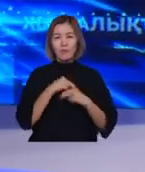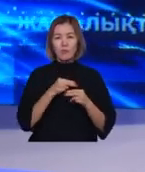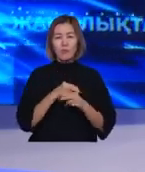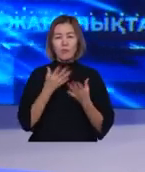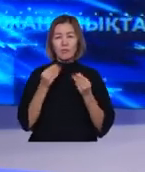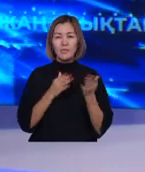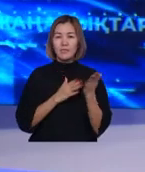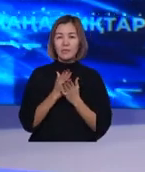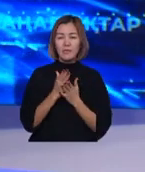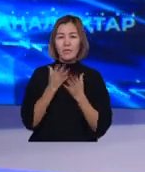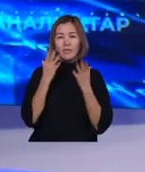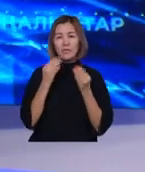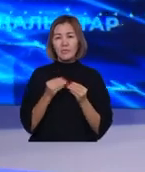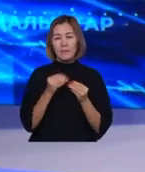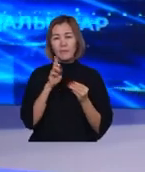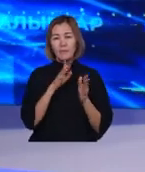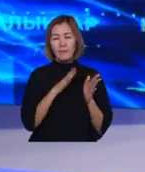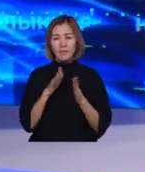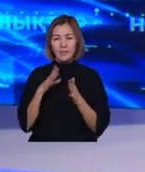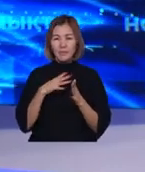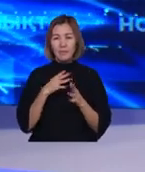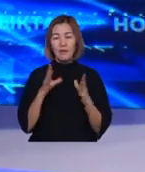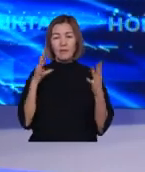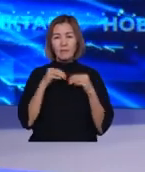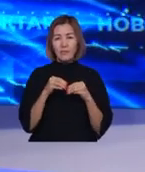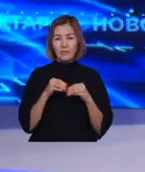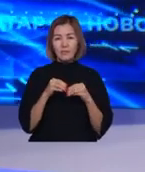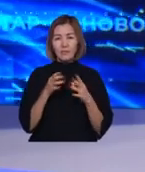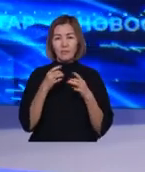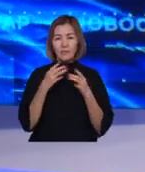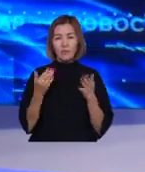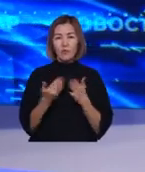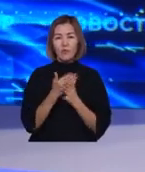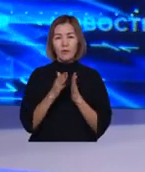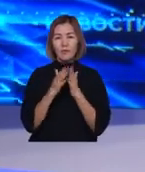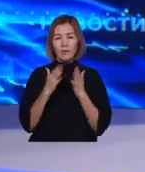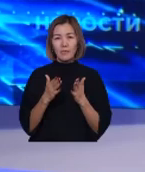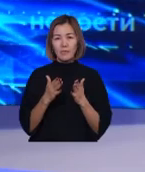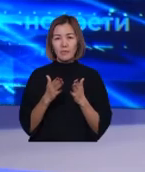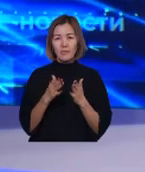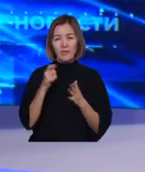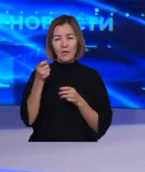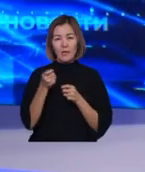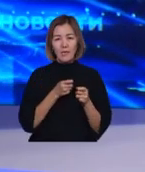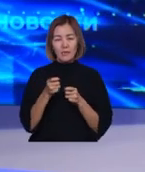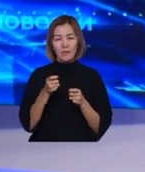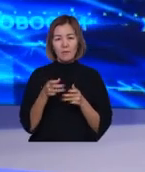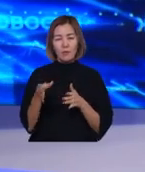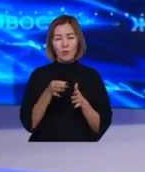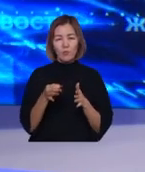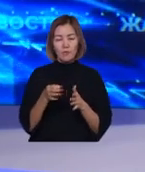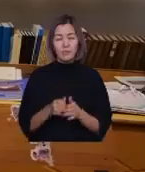работников данной сферы – Дня библиотекаря. Вместе с тем состоялась и презентация ряда книг, изданных при поддержке акимата